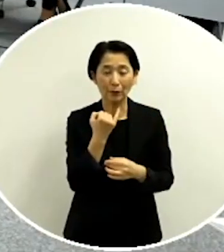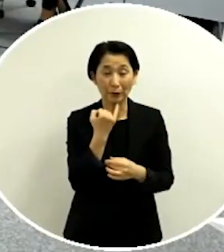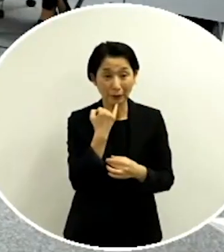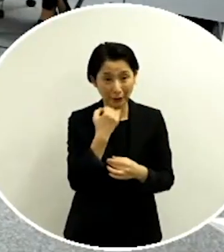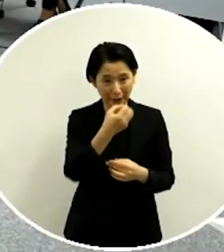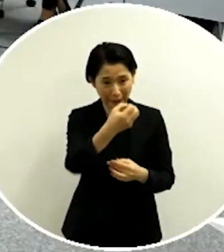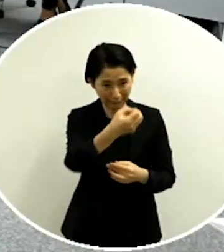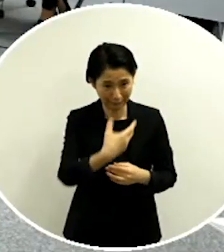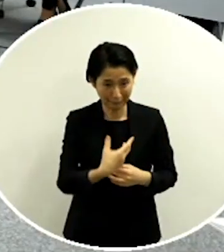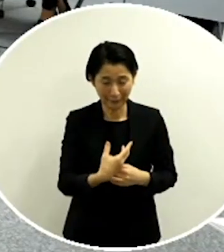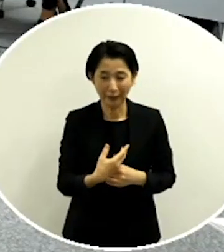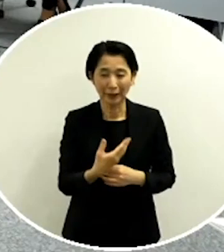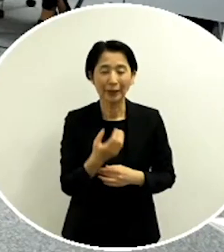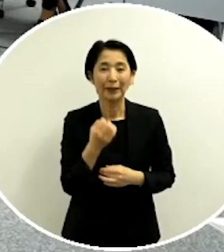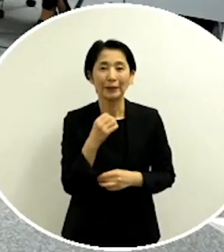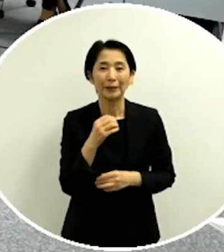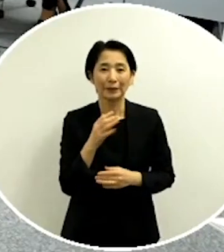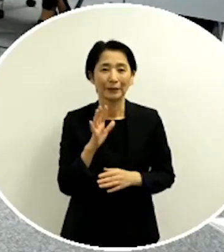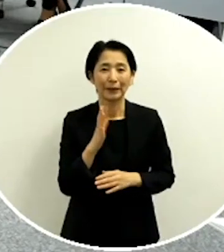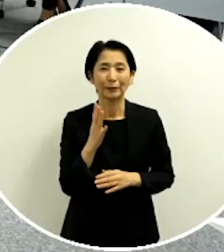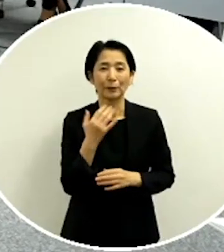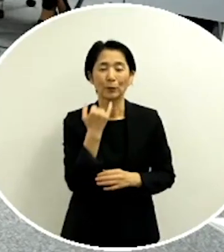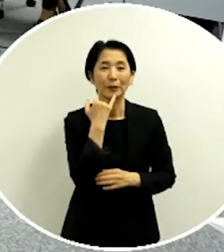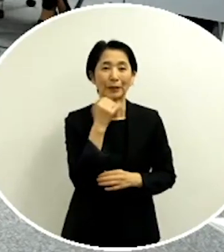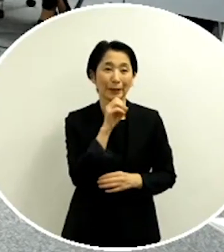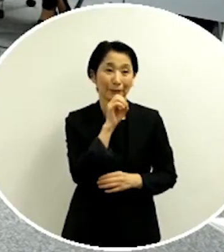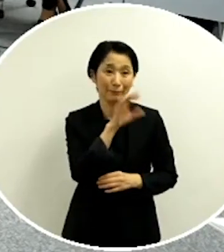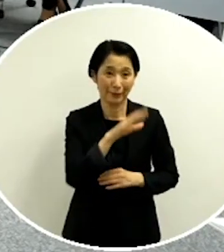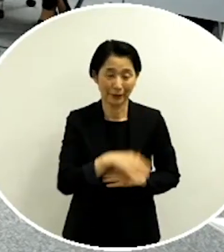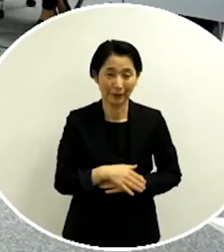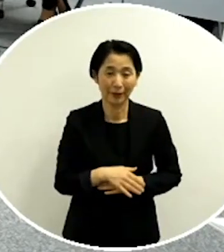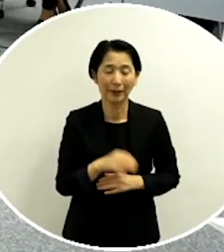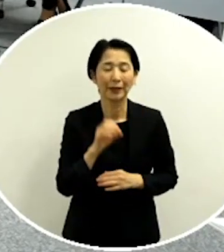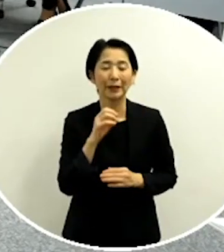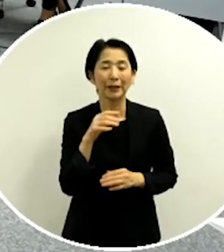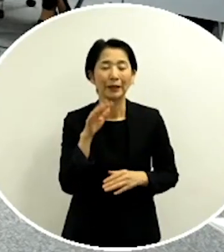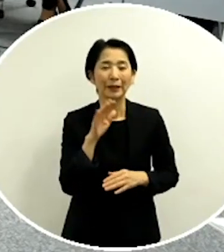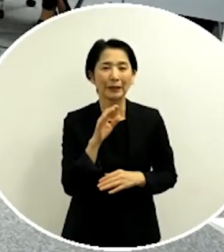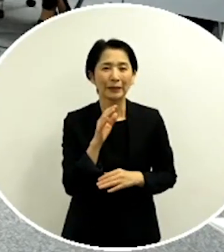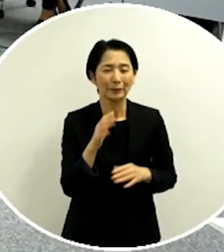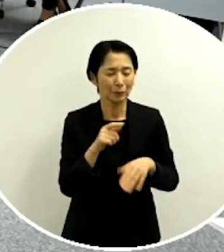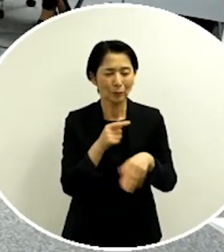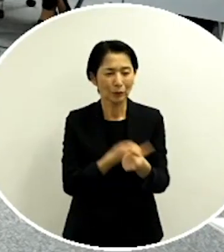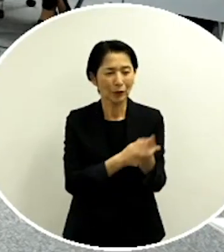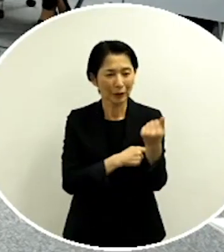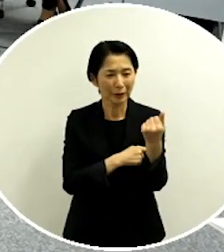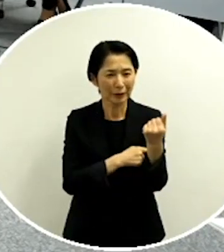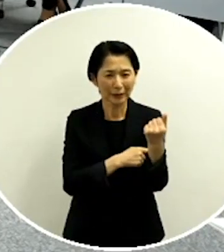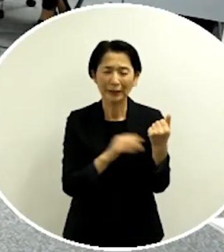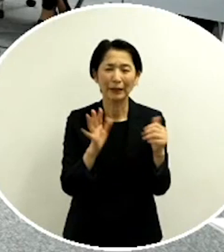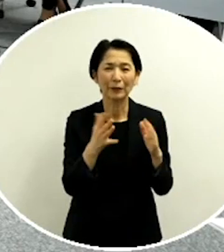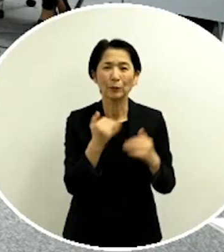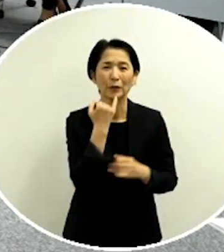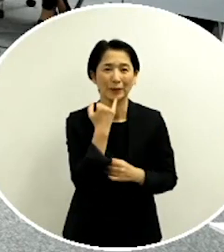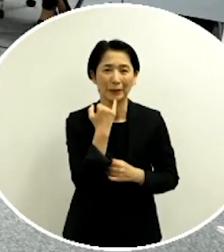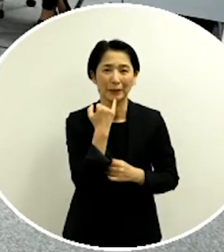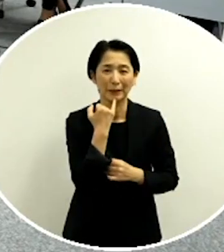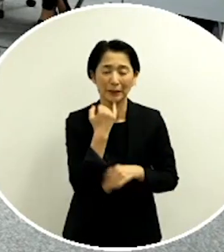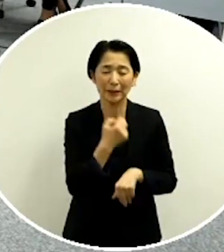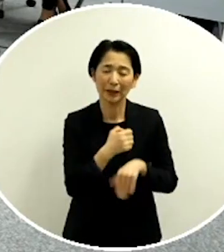てるッなくてもいいって話でしたんですけどなくてもいいんですけど例えばボランティアでたくさん